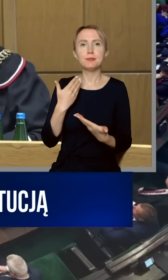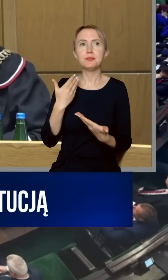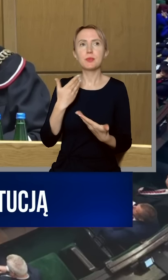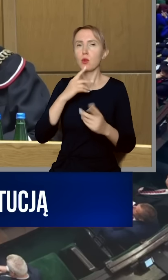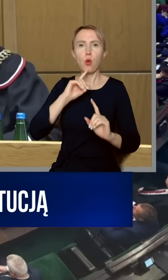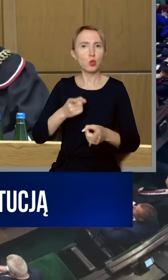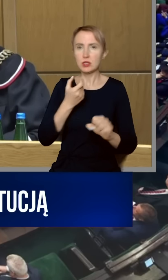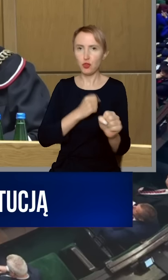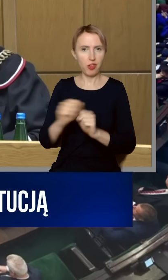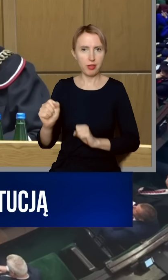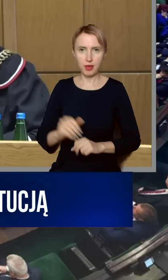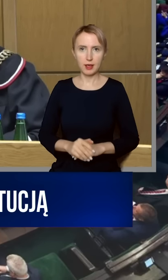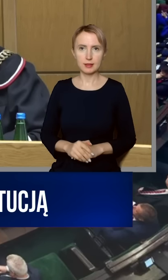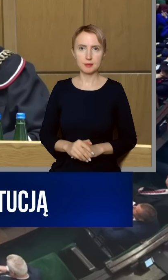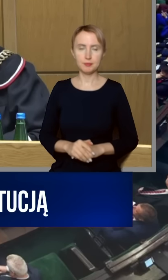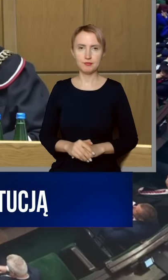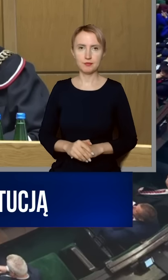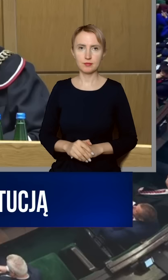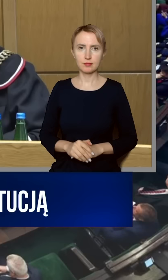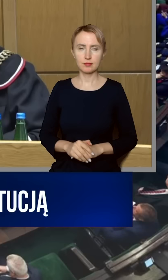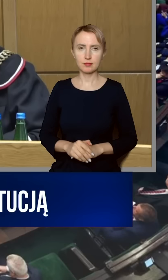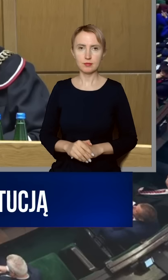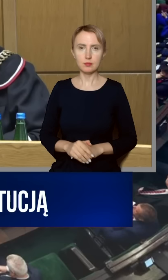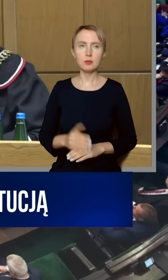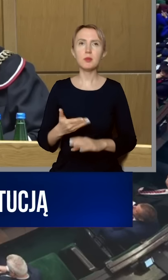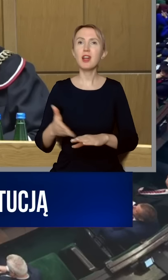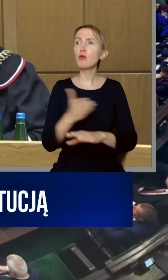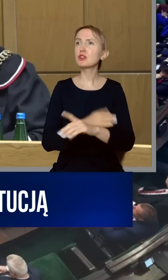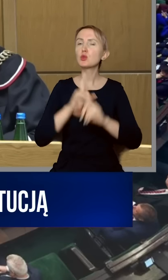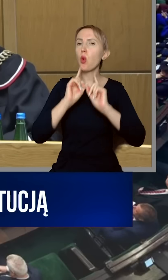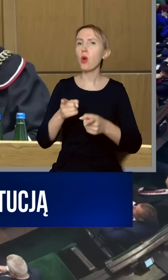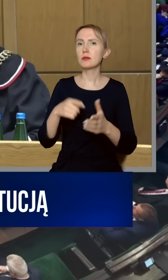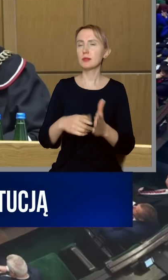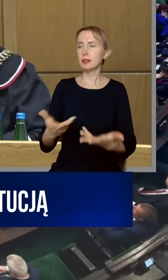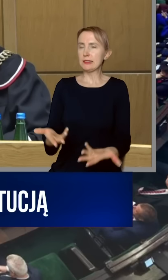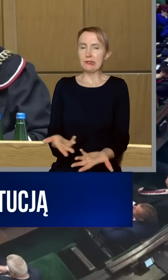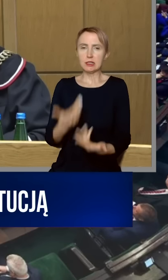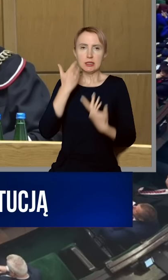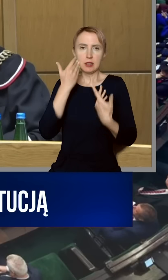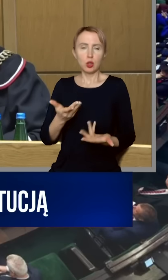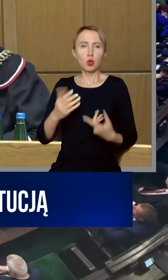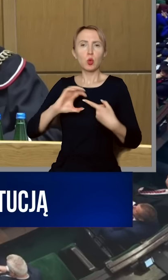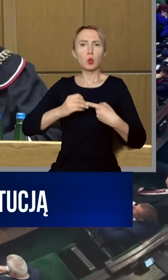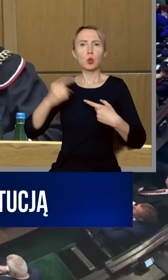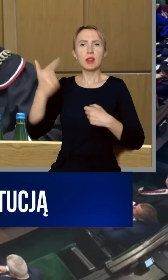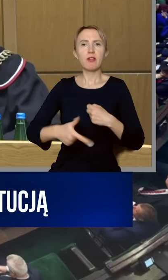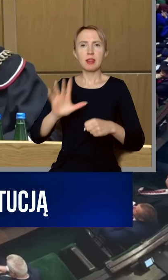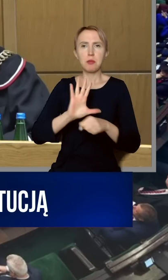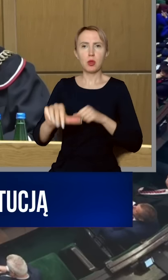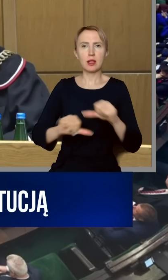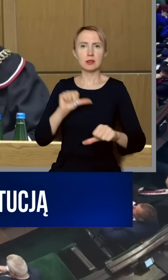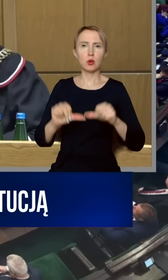orzeczenia. Natomiast no to wcześniejsze jest tak kompromitujące z punktu widzenia to grudniowe z 2015,